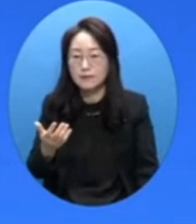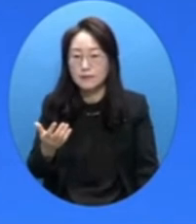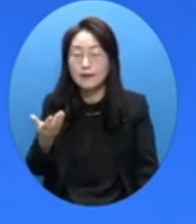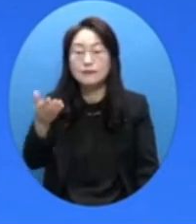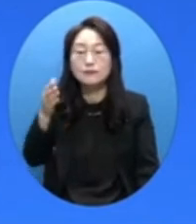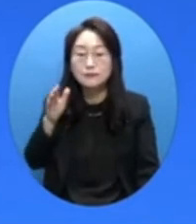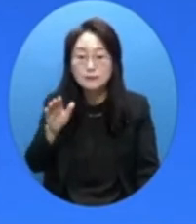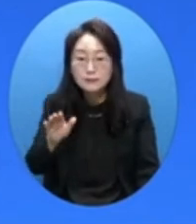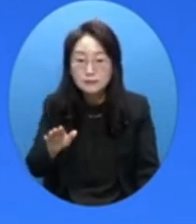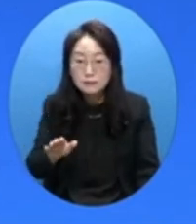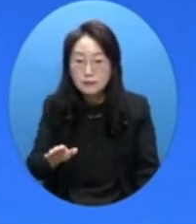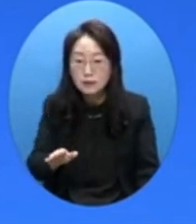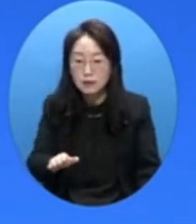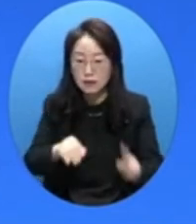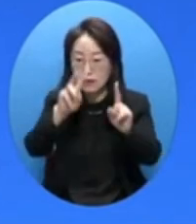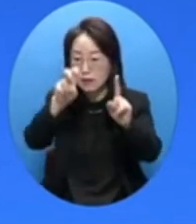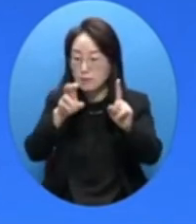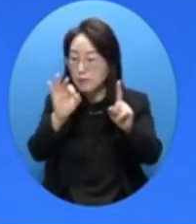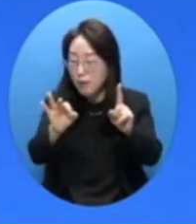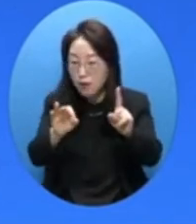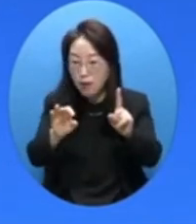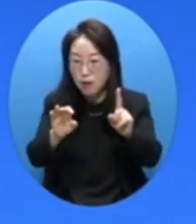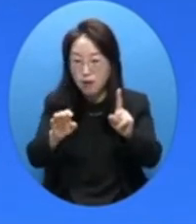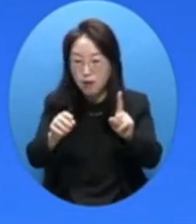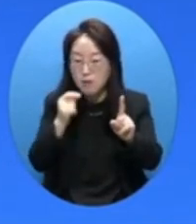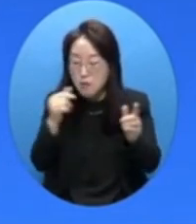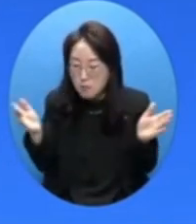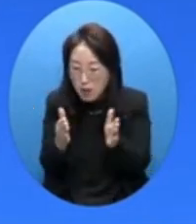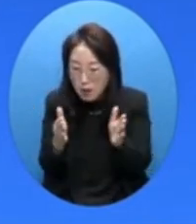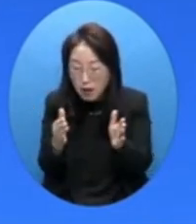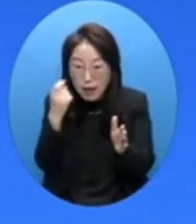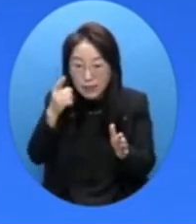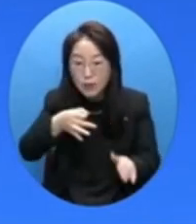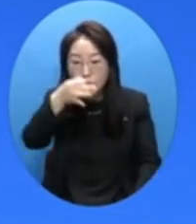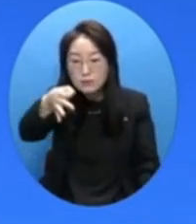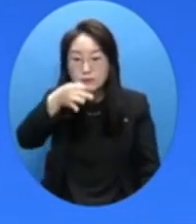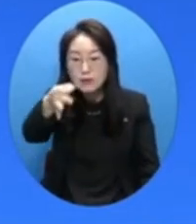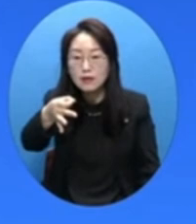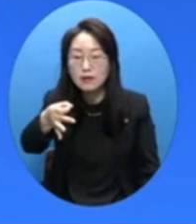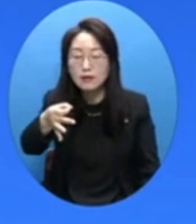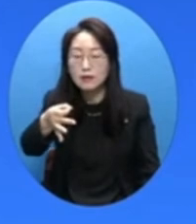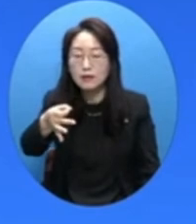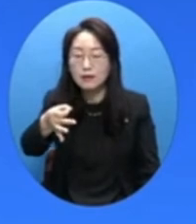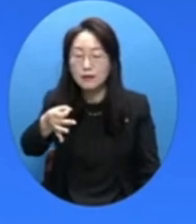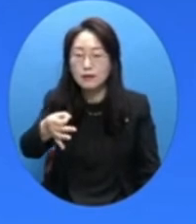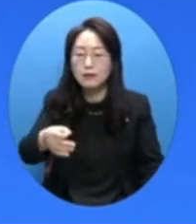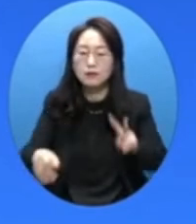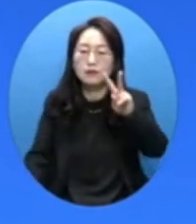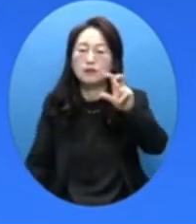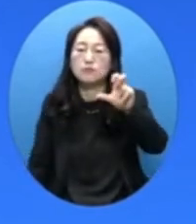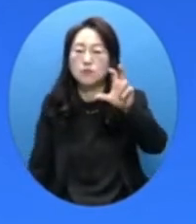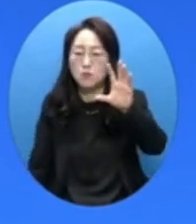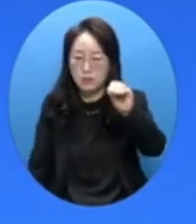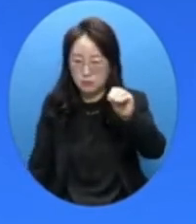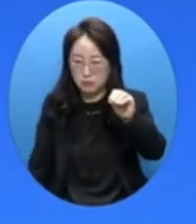그런데 한 평짜리 방에 한 달 월세가 25만원입니다